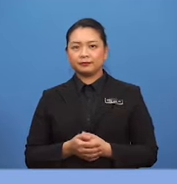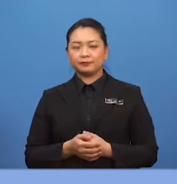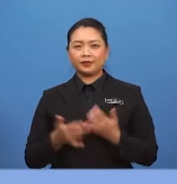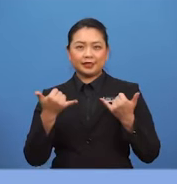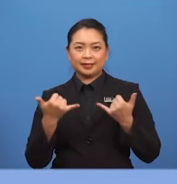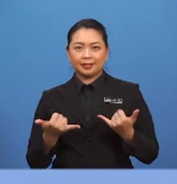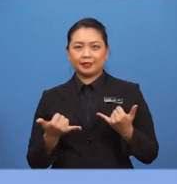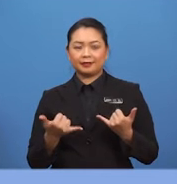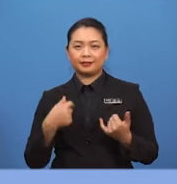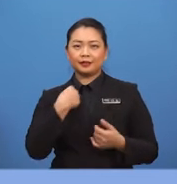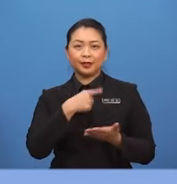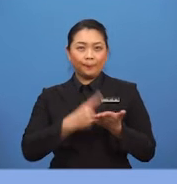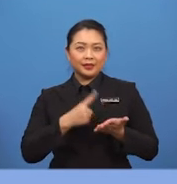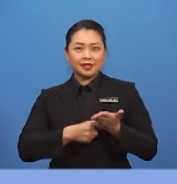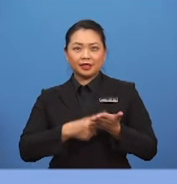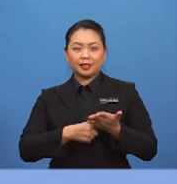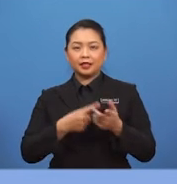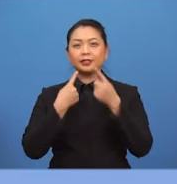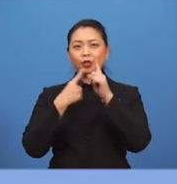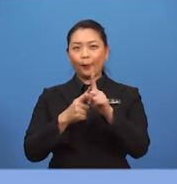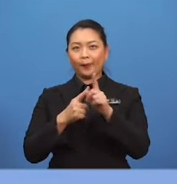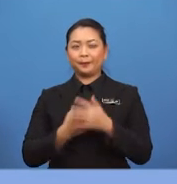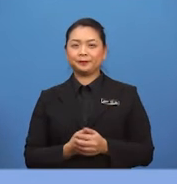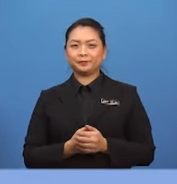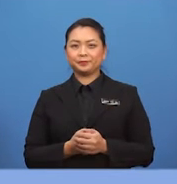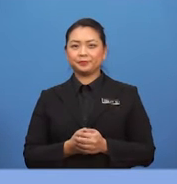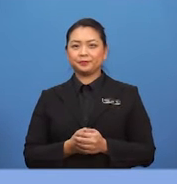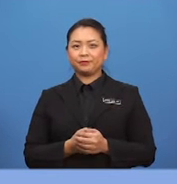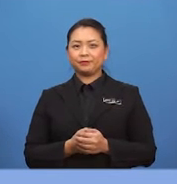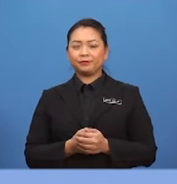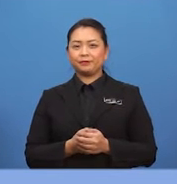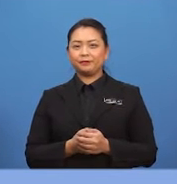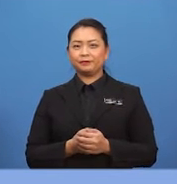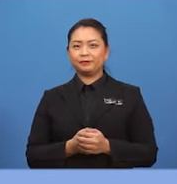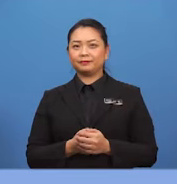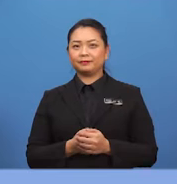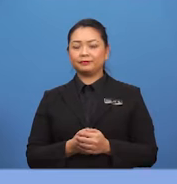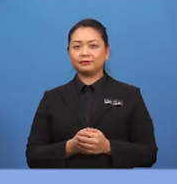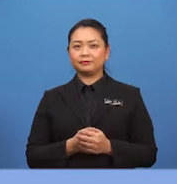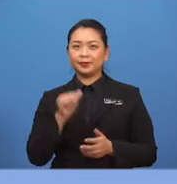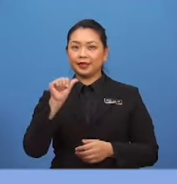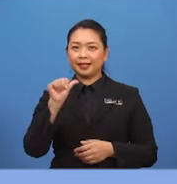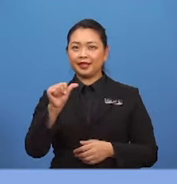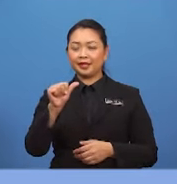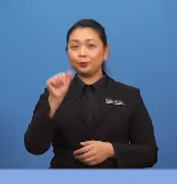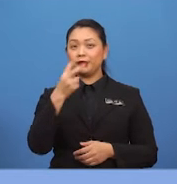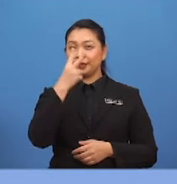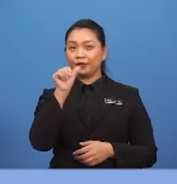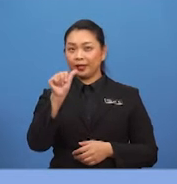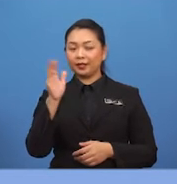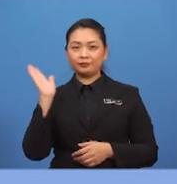Sekarang, kita bincangkan jawapannya. Monomer bagi getah sintetik adalah